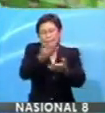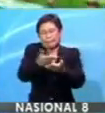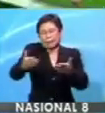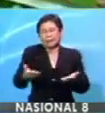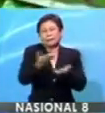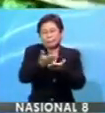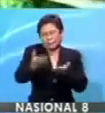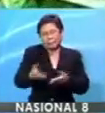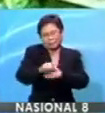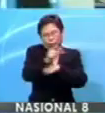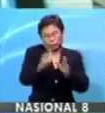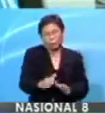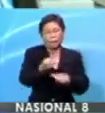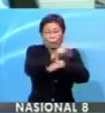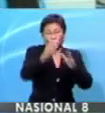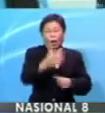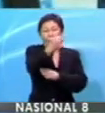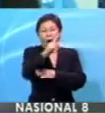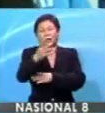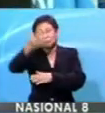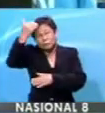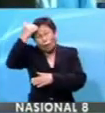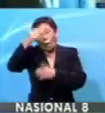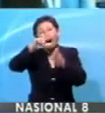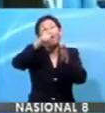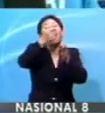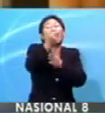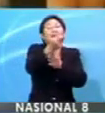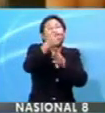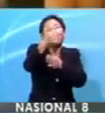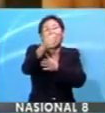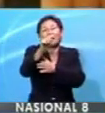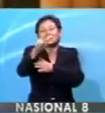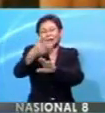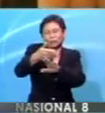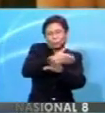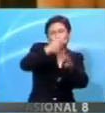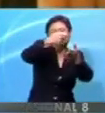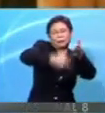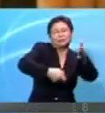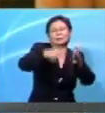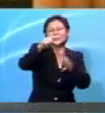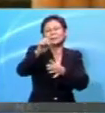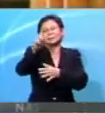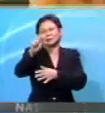pengguna menurutnya pengguna berhak untuk mengetahues sebk